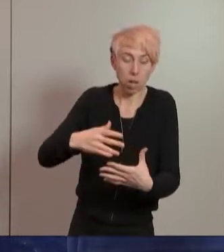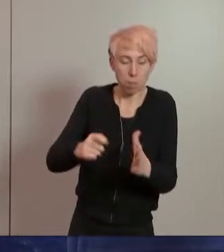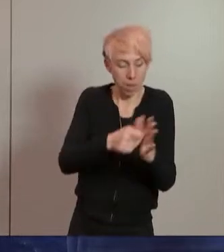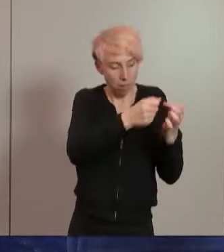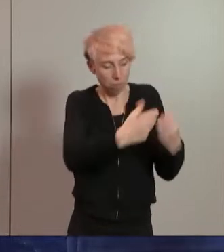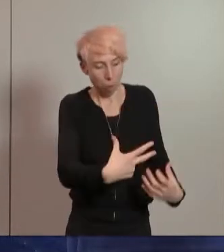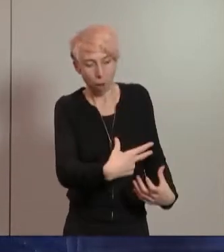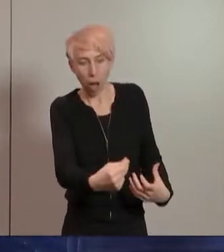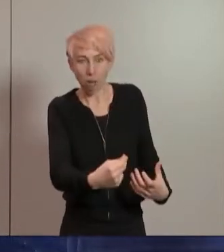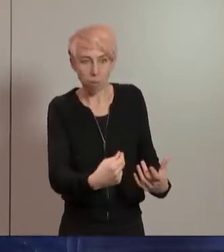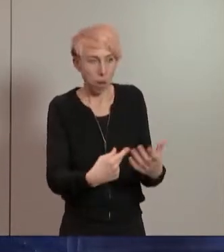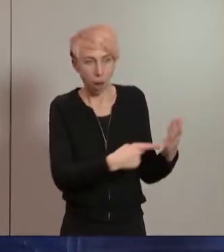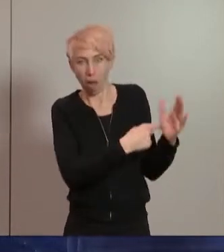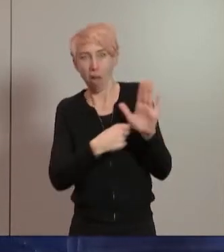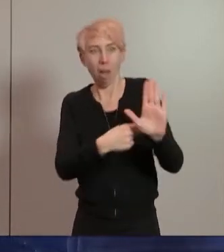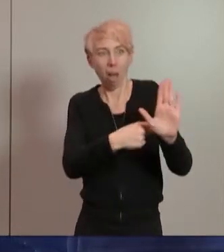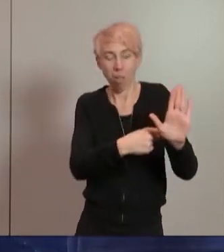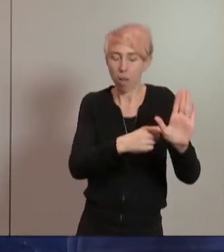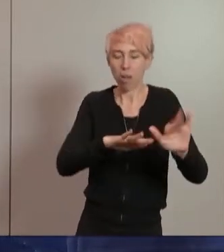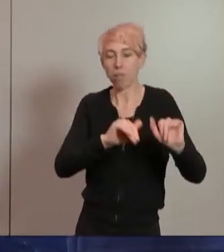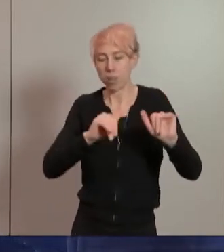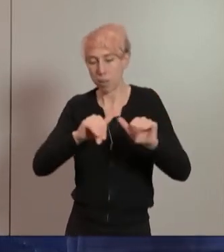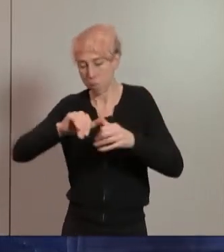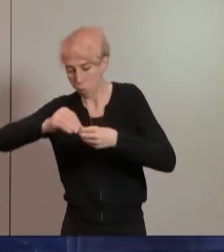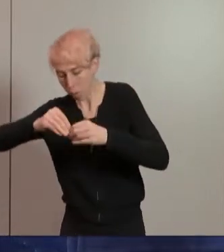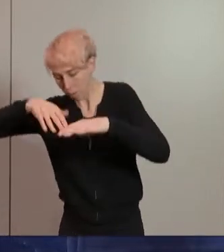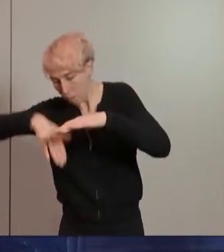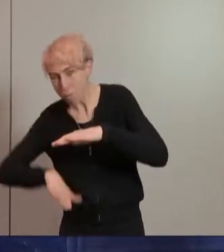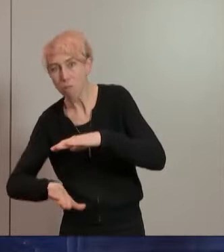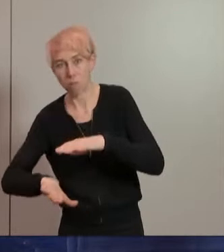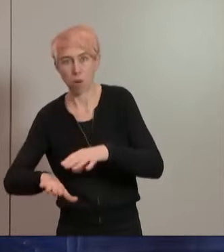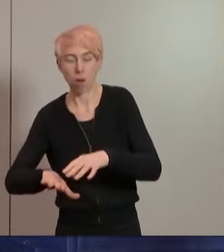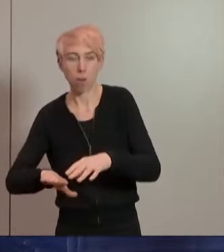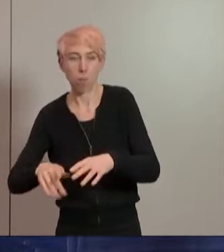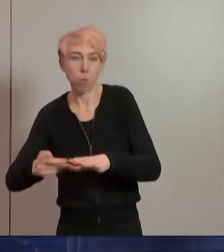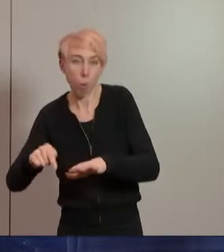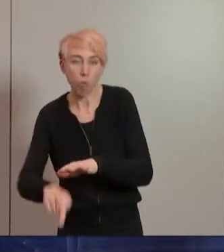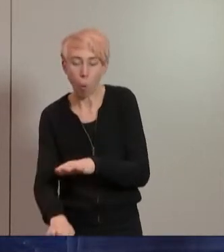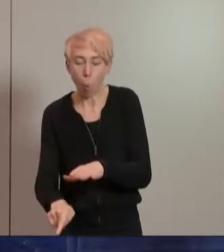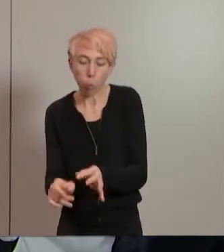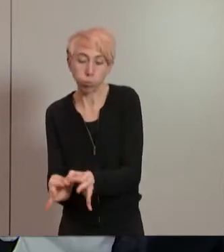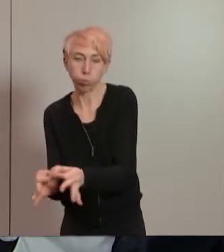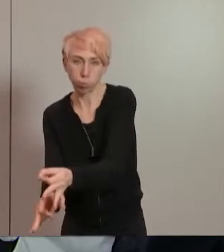une manière de ne pas s'attaquer aux problèmes de fond, et gardons raison. Merci. Merci.